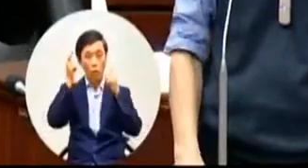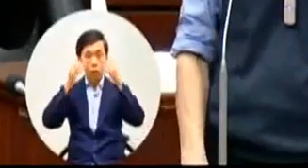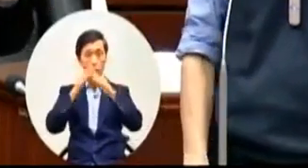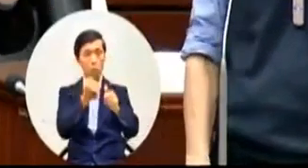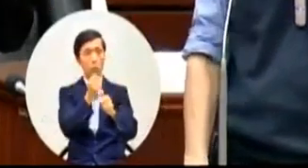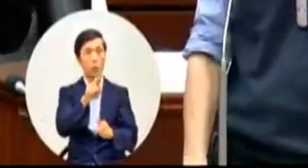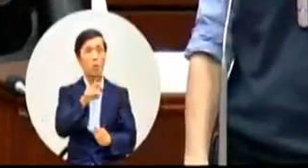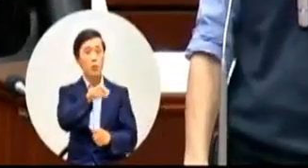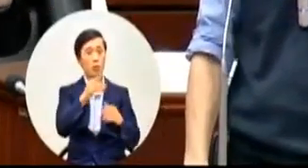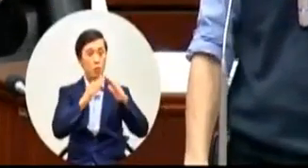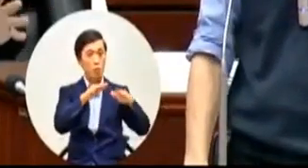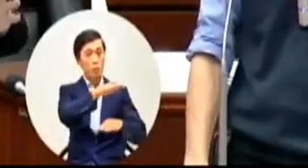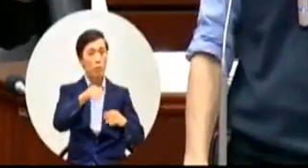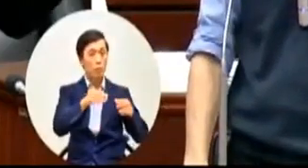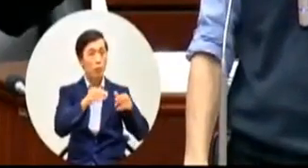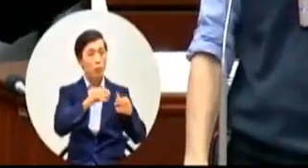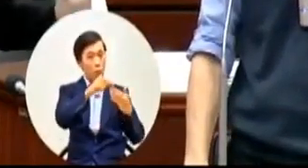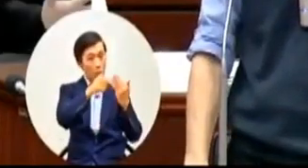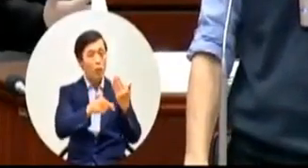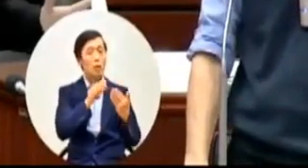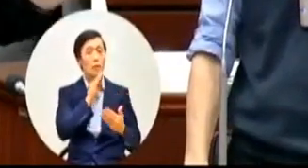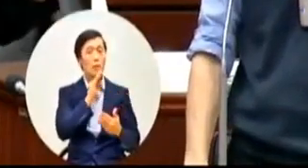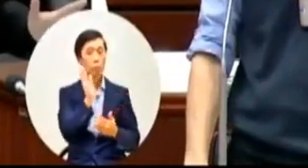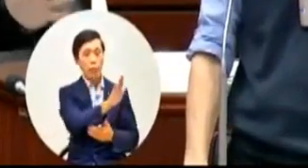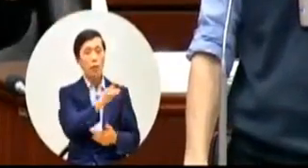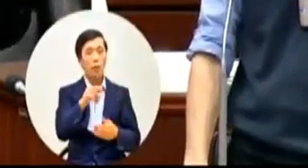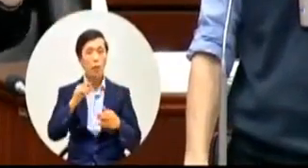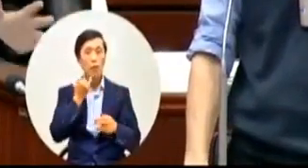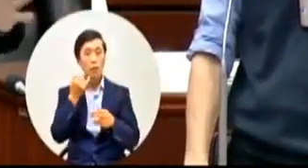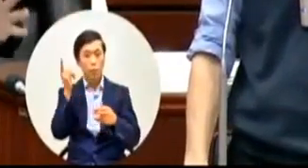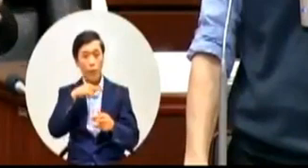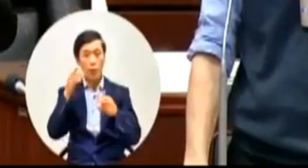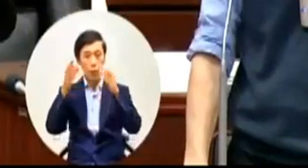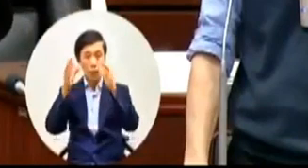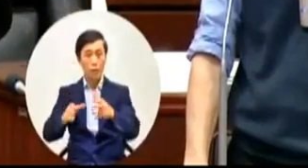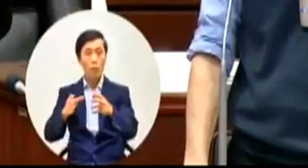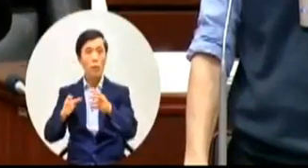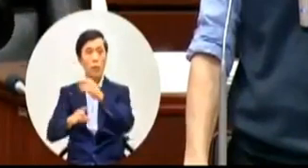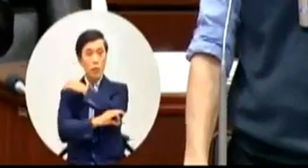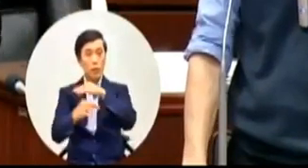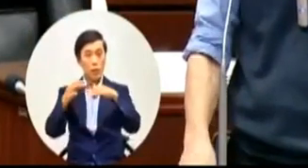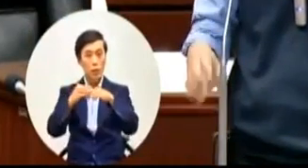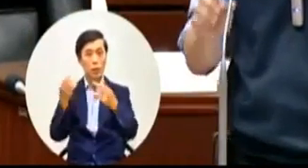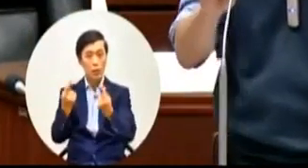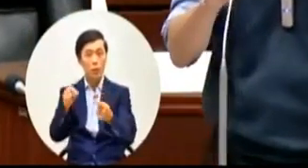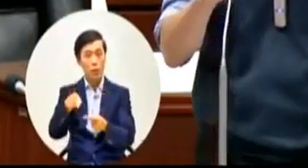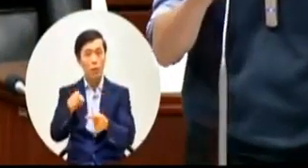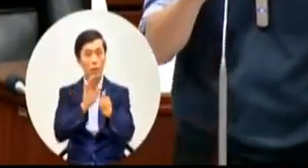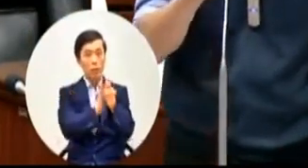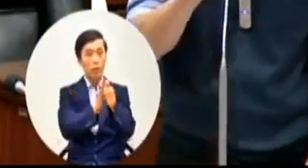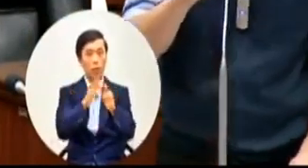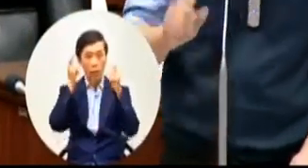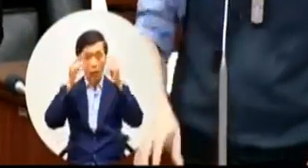是说可不可以成立有这样的基金具体去帮忙这些北漂的朋友青年返乡